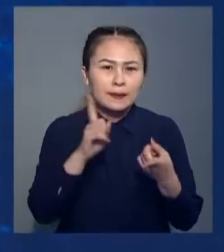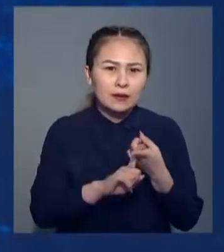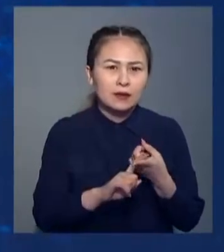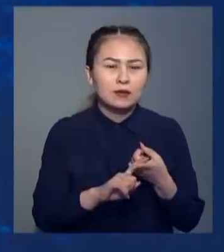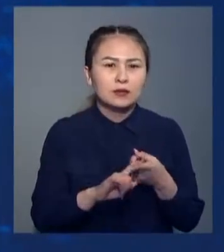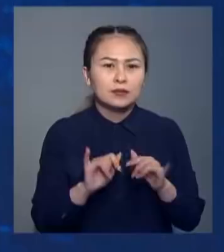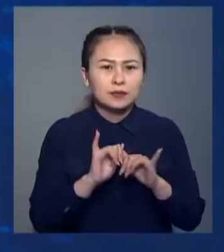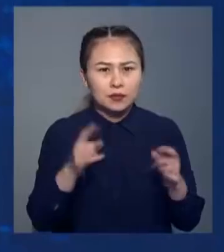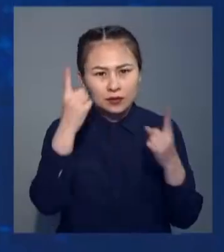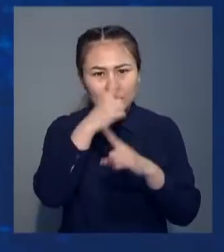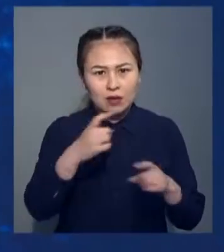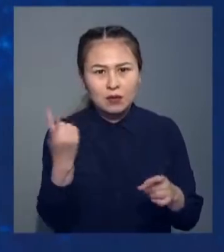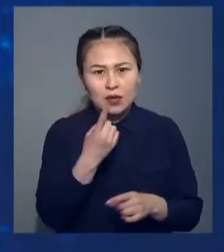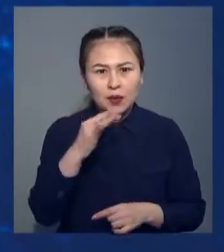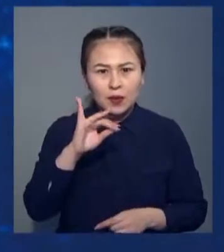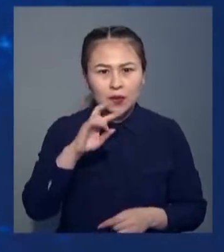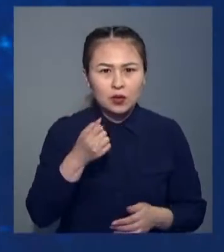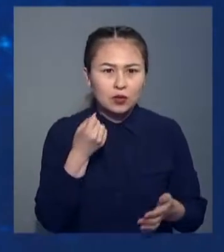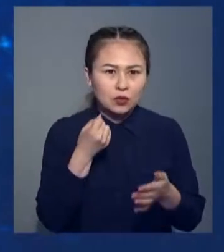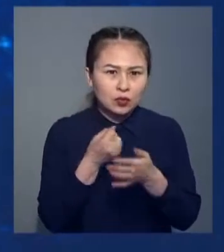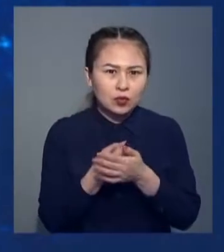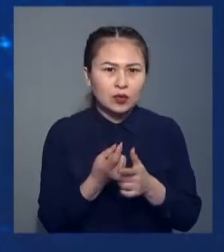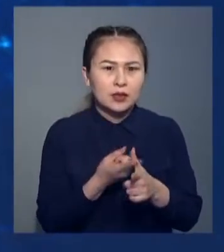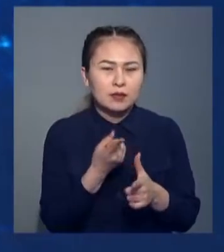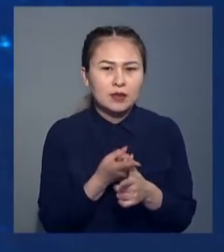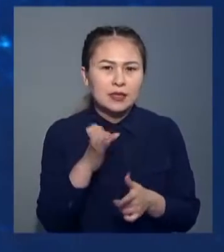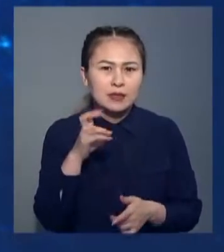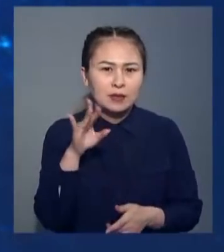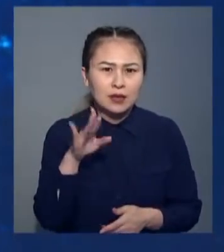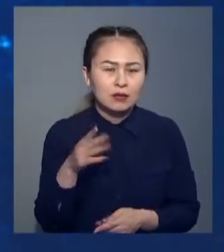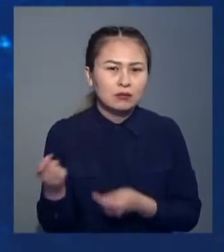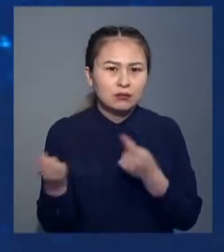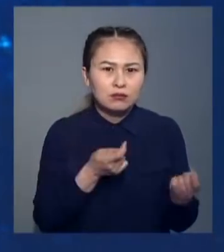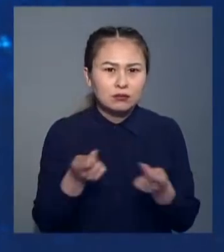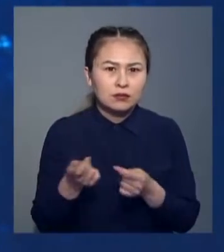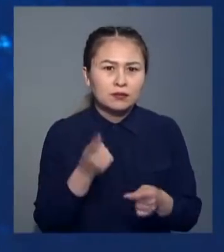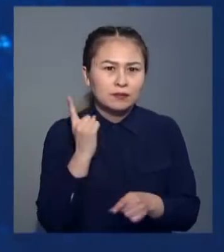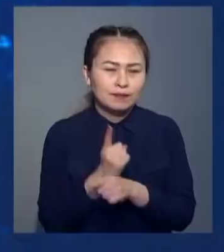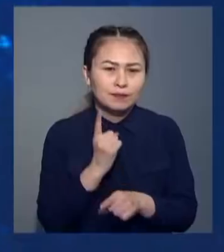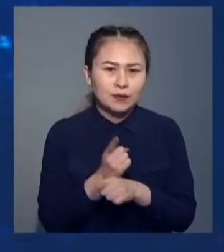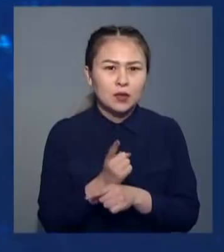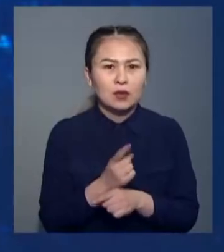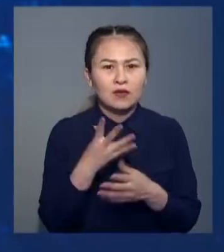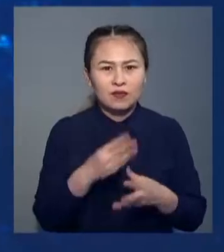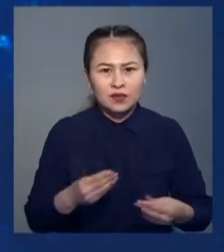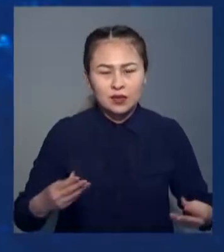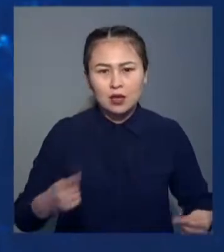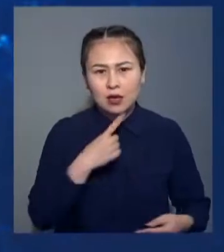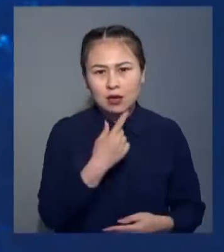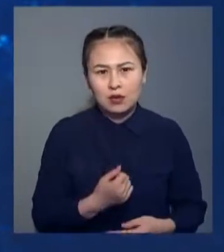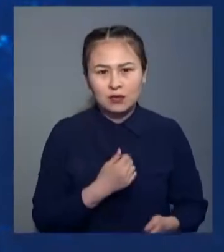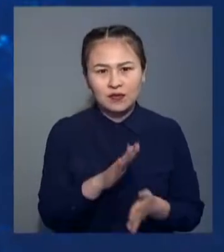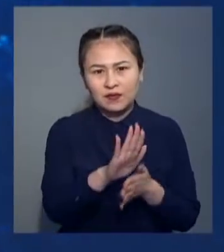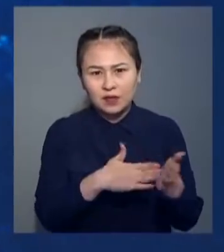төтенше жағдай жариялады. Бірінші маусымға дейін елден этил спиртін тасымалдауға толығымен тыйым салынды. Көктемгі әскерге